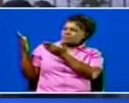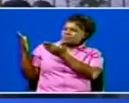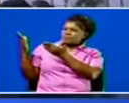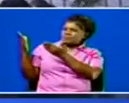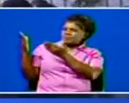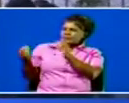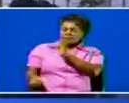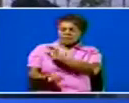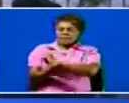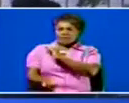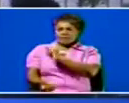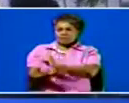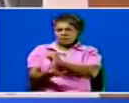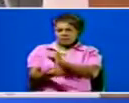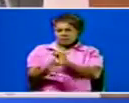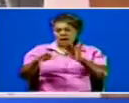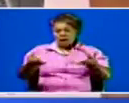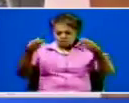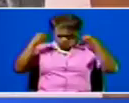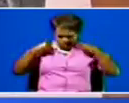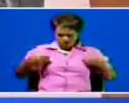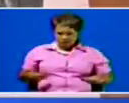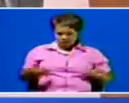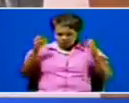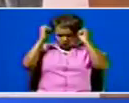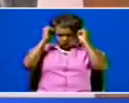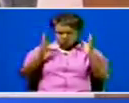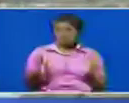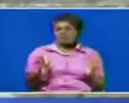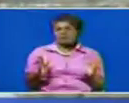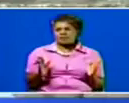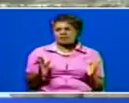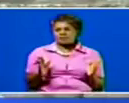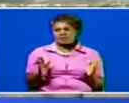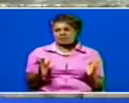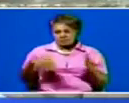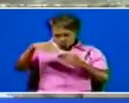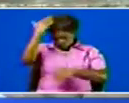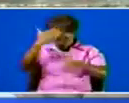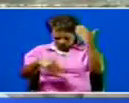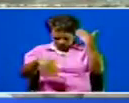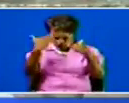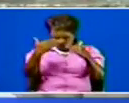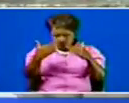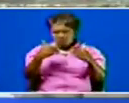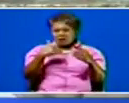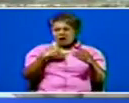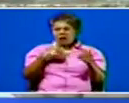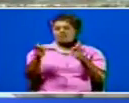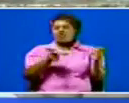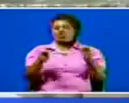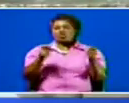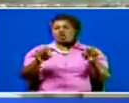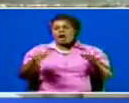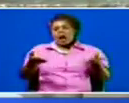ni kielelezo cha stara ya mavazi kwa wanafunzi wake. Hapa chuo tumelimitiwa kwenye upande wa